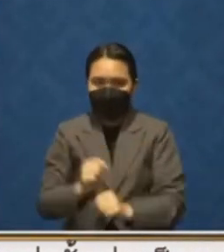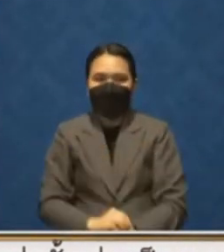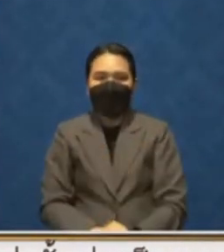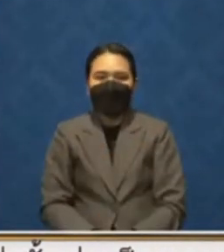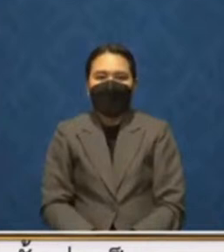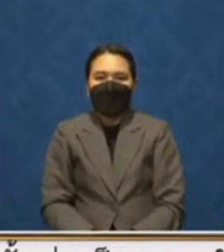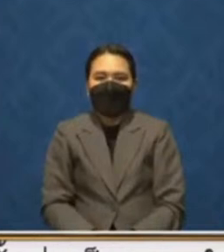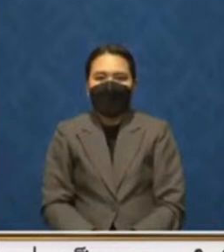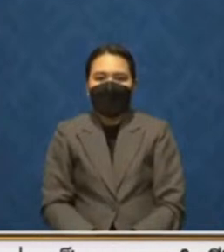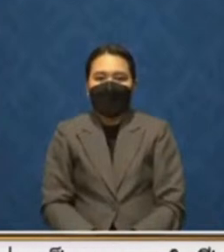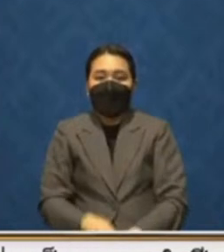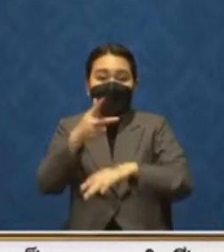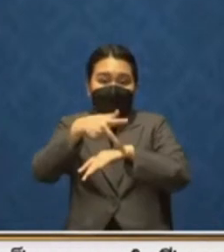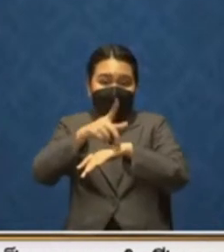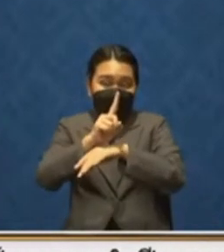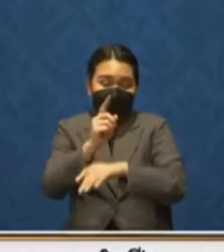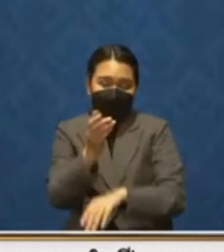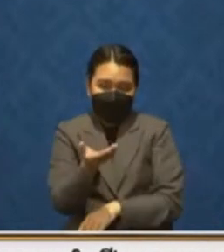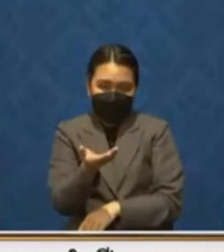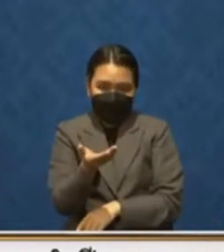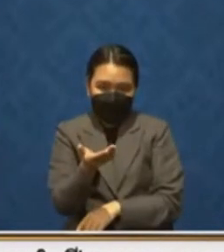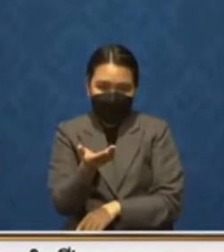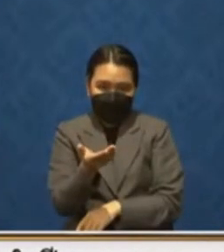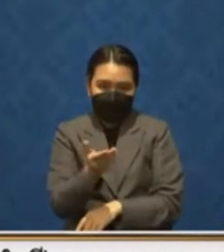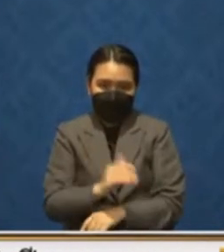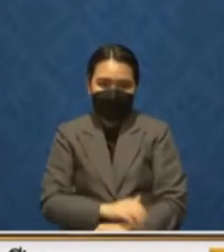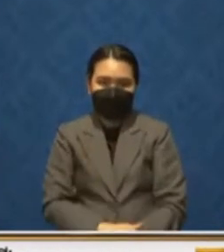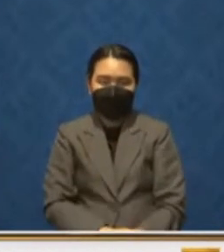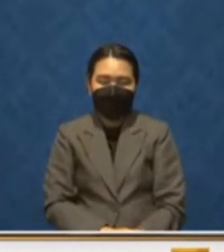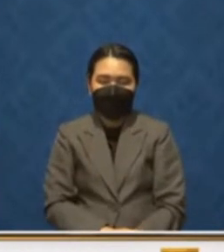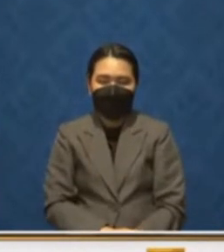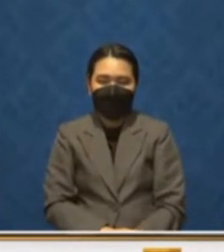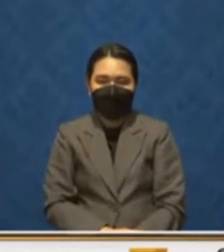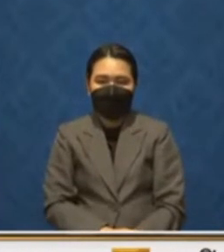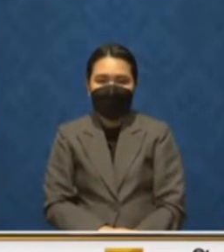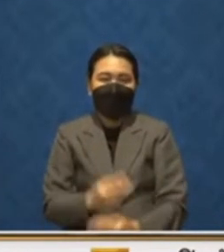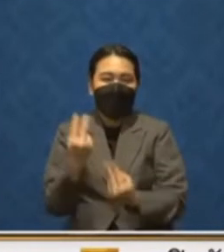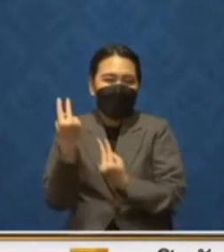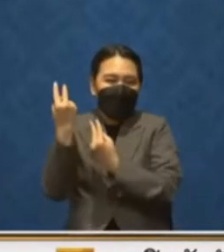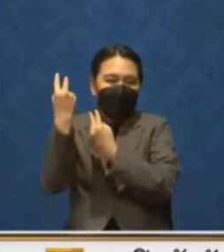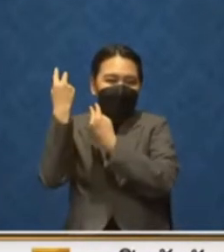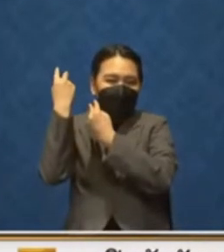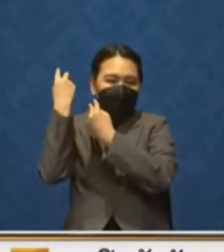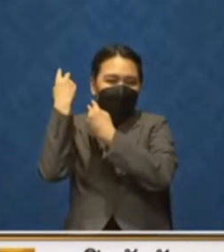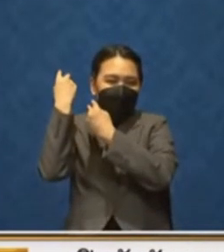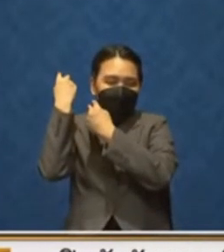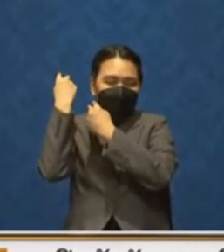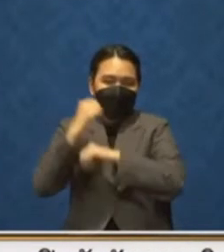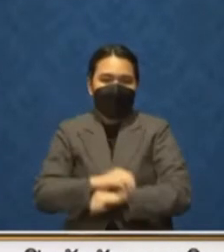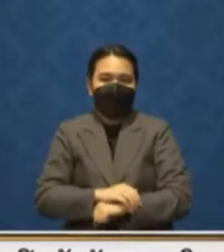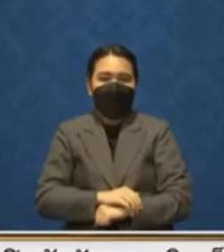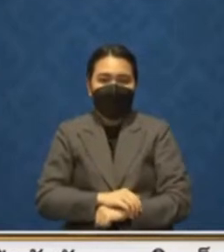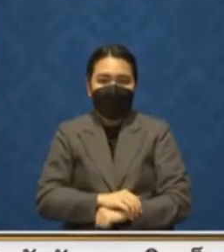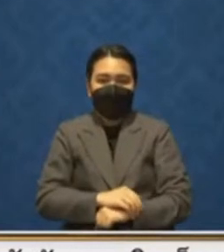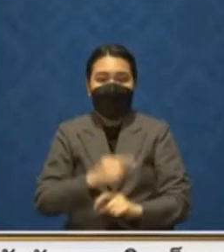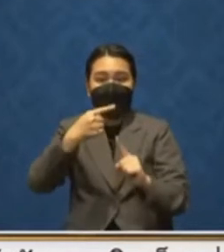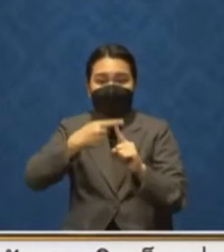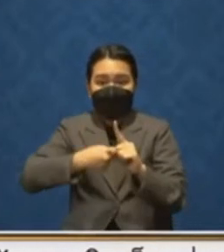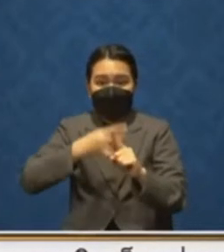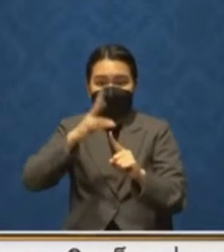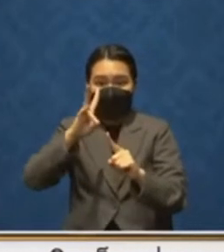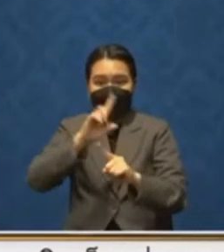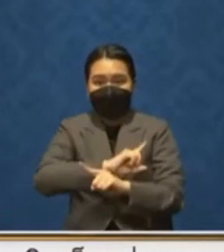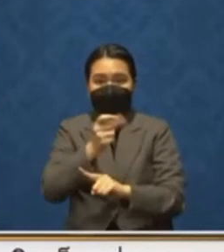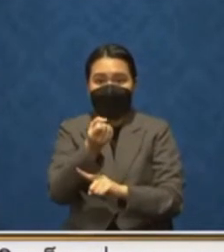ประธานชมรมครับย้อนไปดูเมื่อวันที่12กรกฎาคมครับ